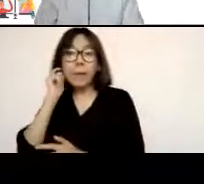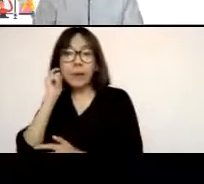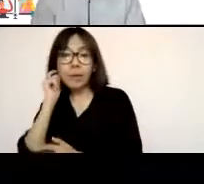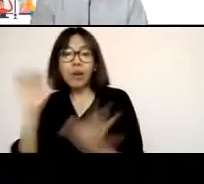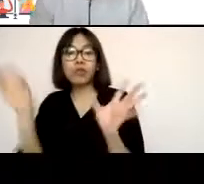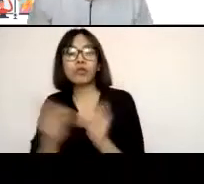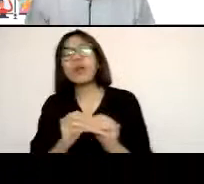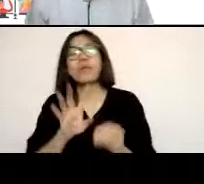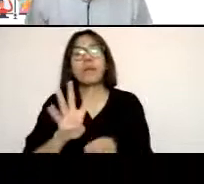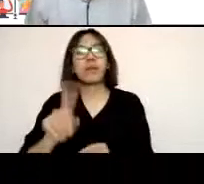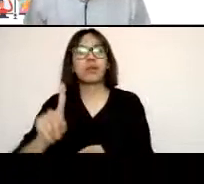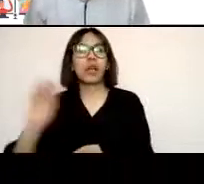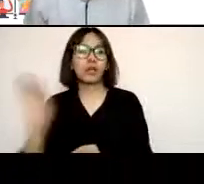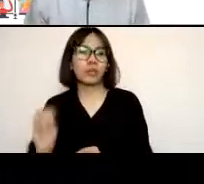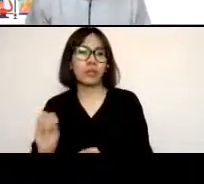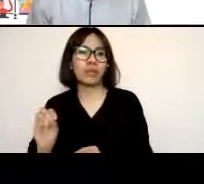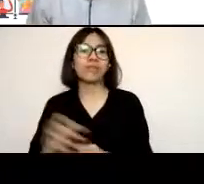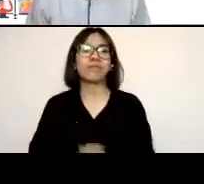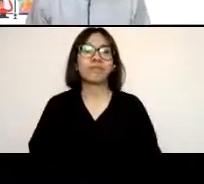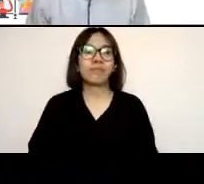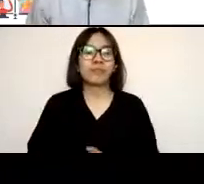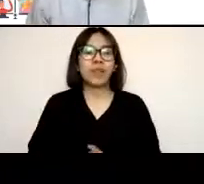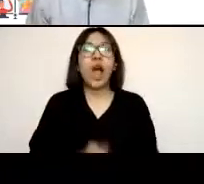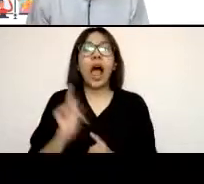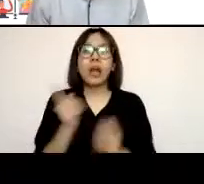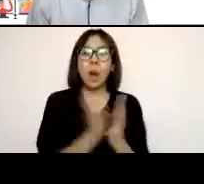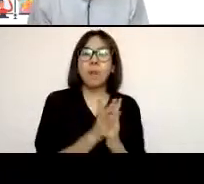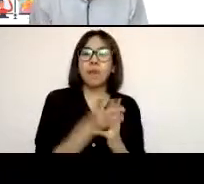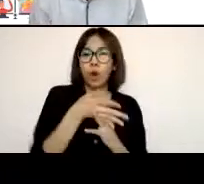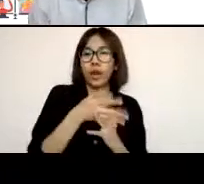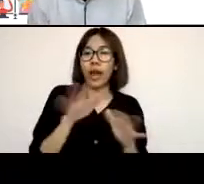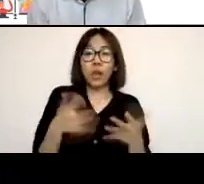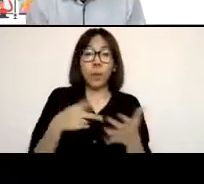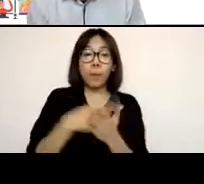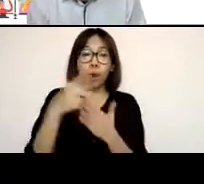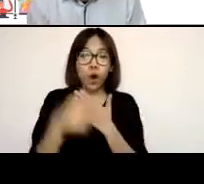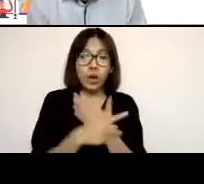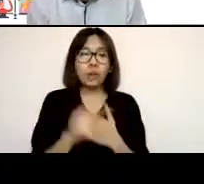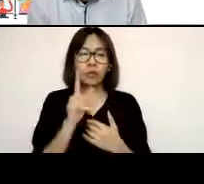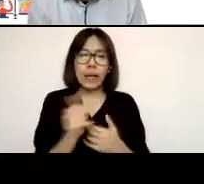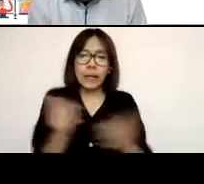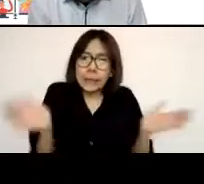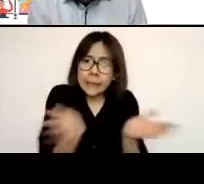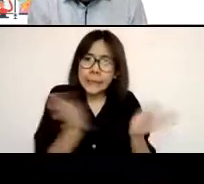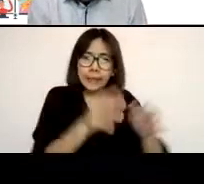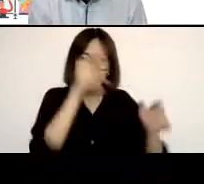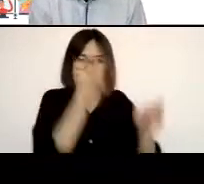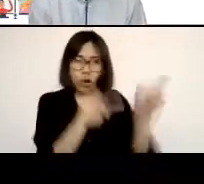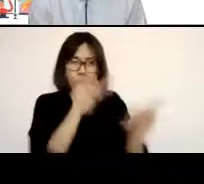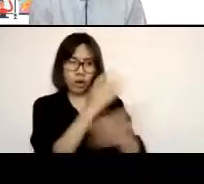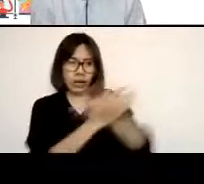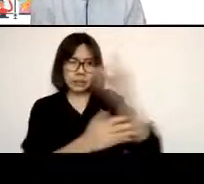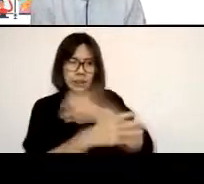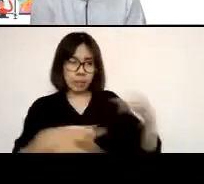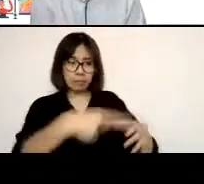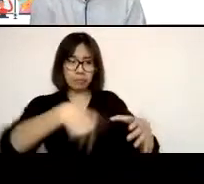2015, Skills to Succeed Project mengembangkan model pendidikan kesiapan kerja dan wirausaha